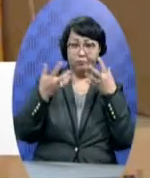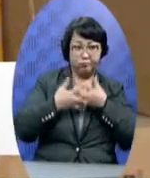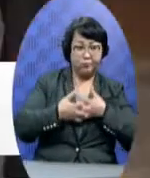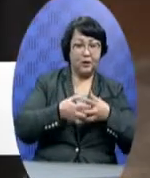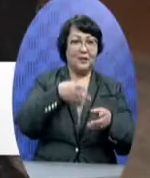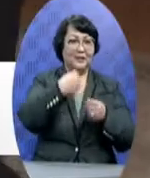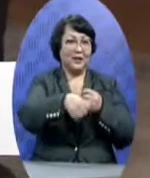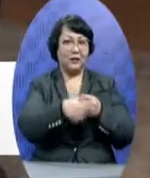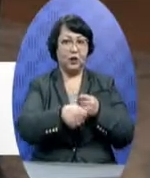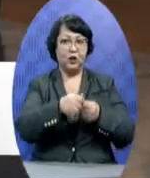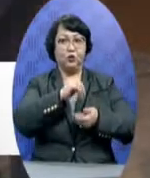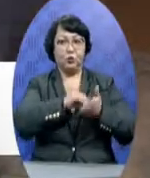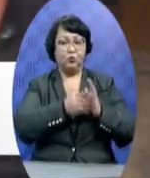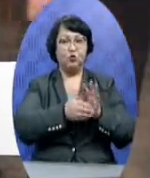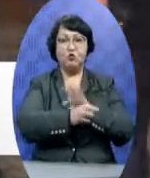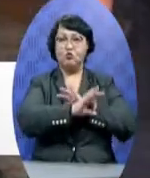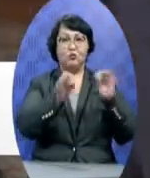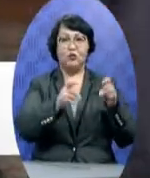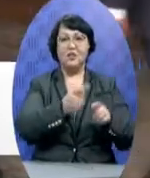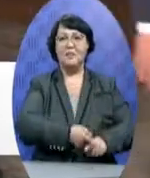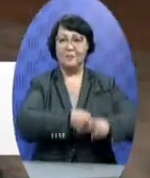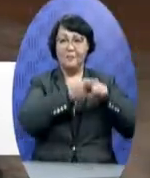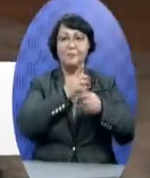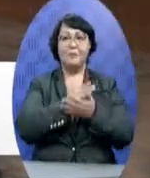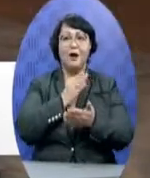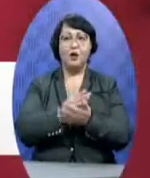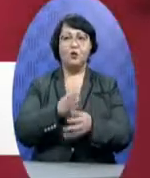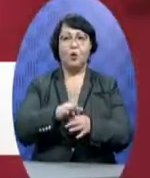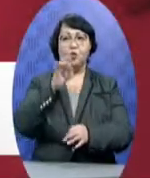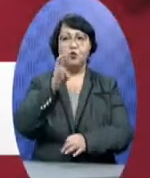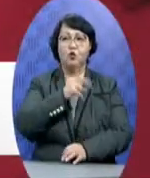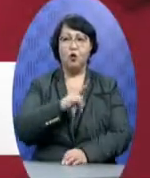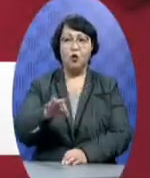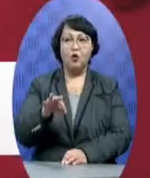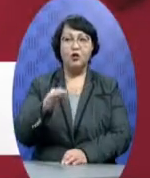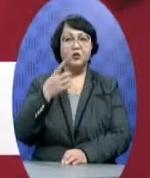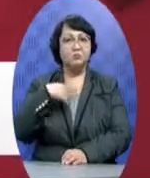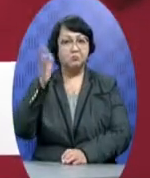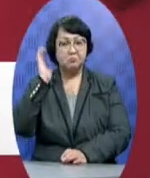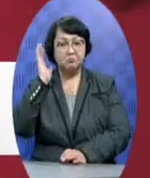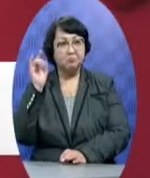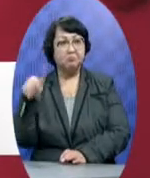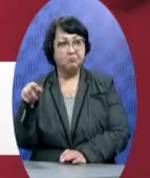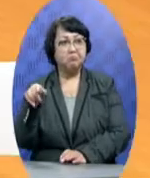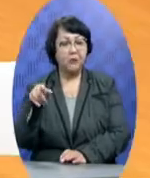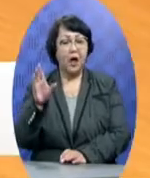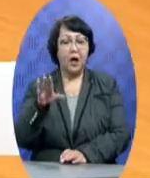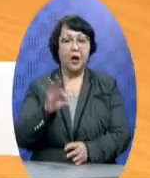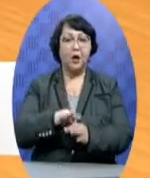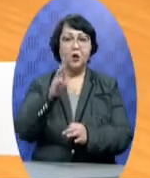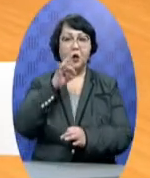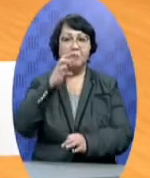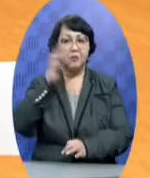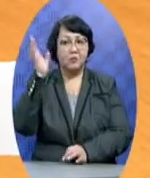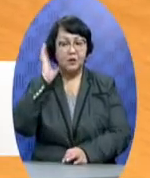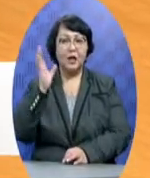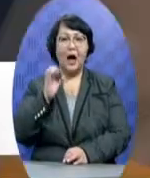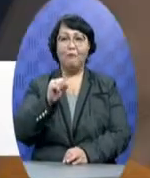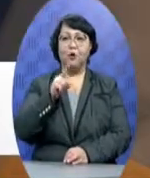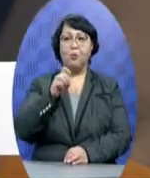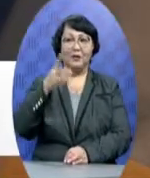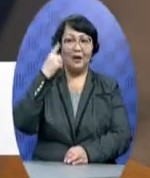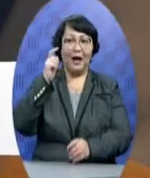нэмэгдэж байна. Гэшүүд өнөөдөр хуулийн төслийн холбоотой сонгуулийн ерөнхий хорооныхноос мэдээлэл сонссноос гадна за мөн санал авах автомат машины ажиллагаатай